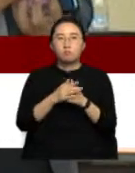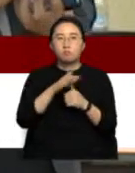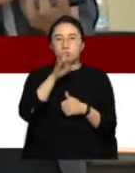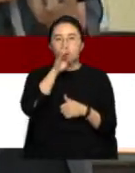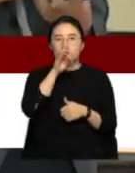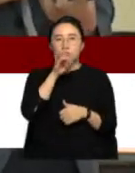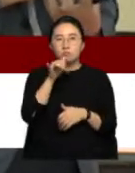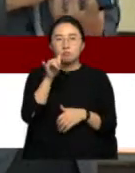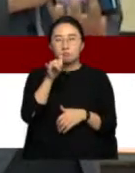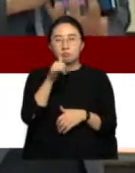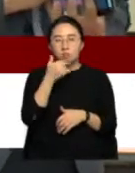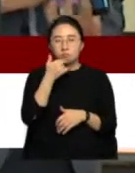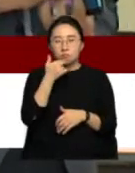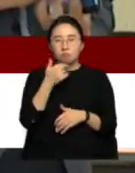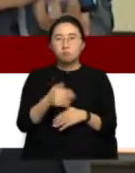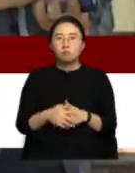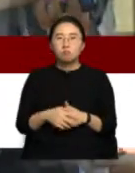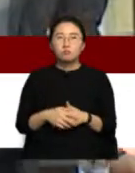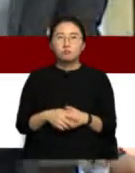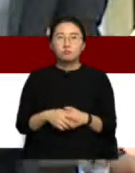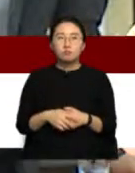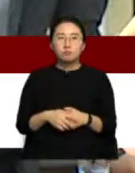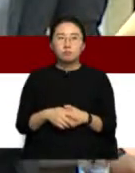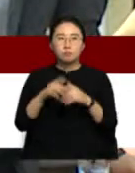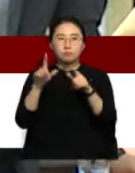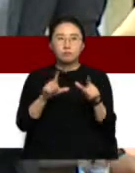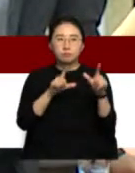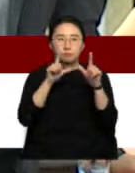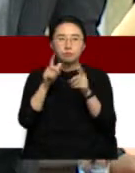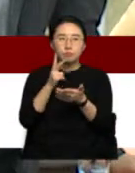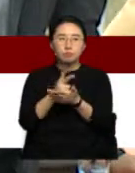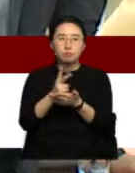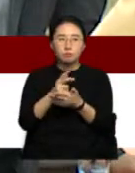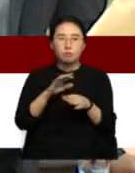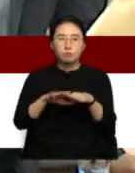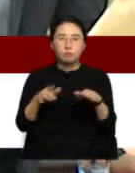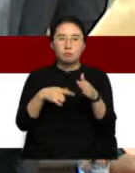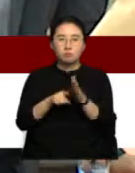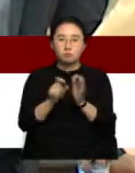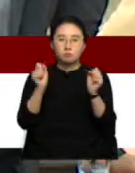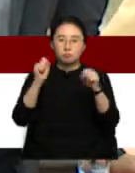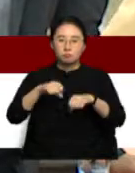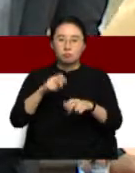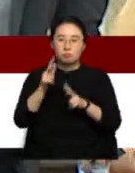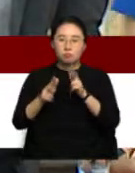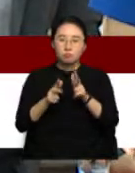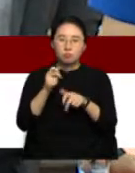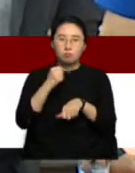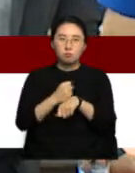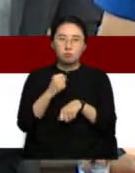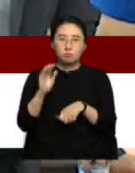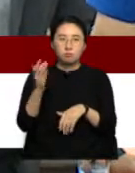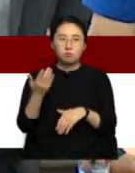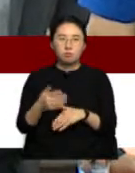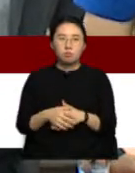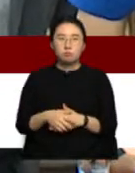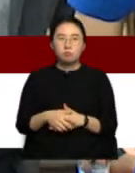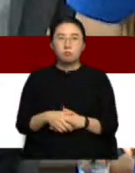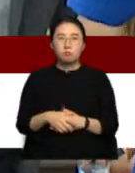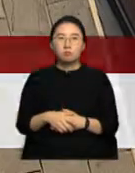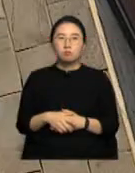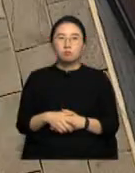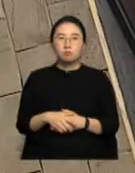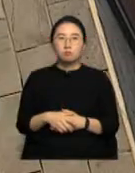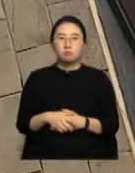데에는 도움이 안 된다는 얘기죠. 그 얘기가 주거지 주차 문제를 하기 위해서 담장 허물기라든가 이런 사업으로 적극적으로